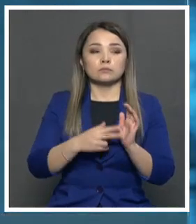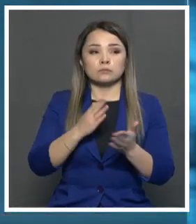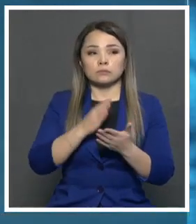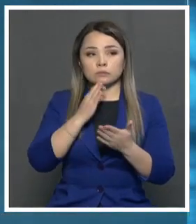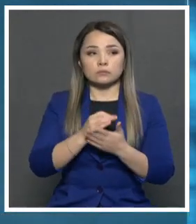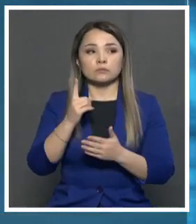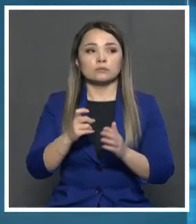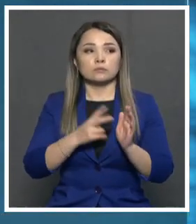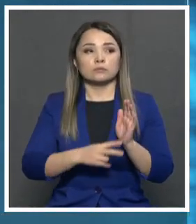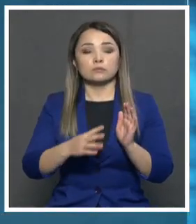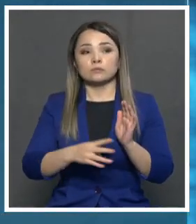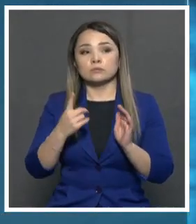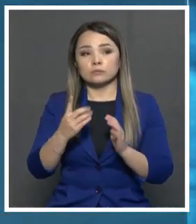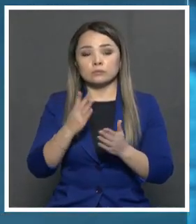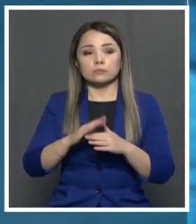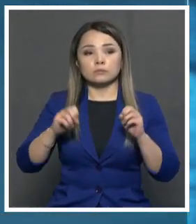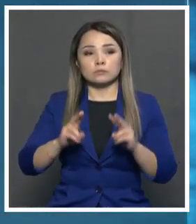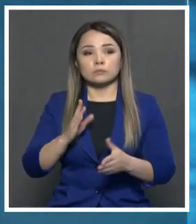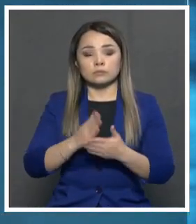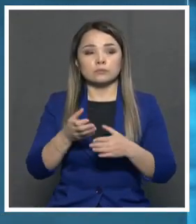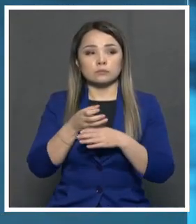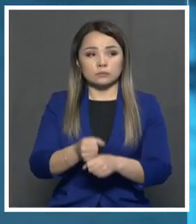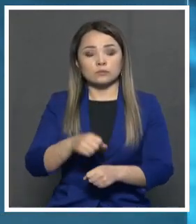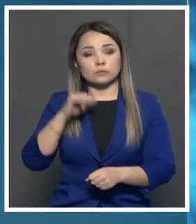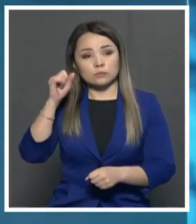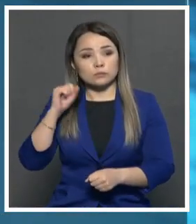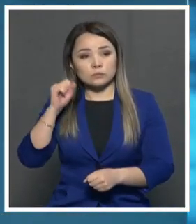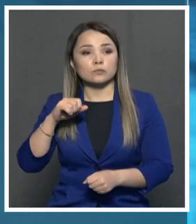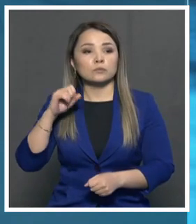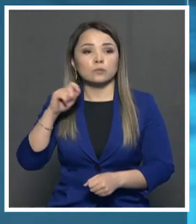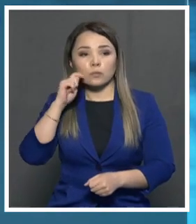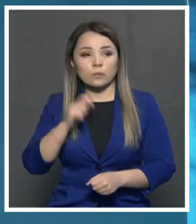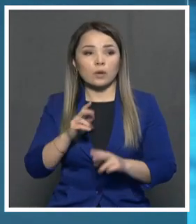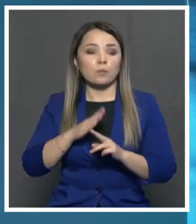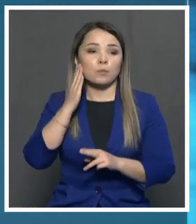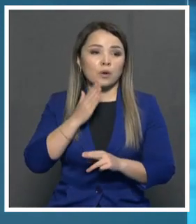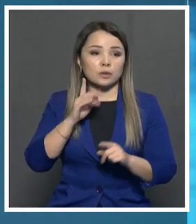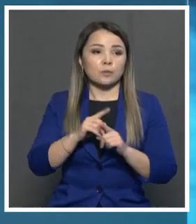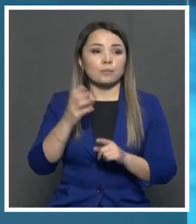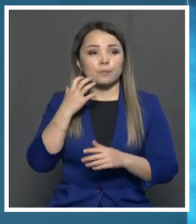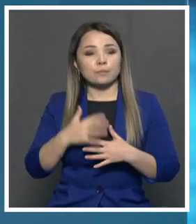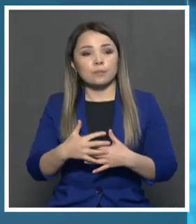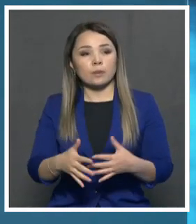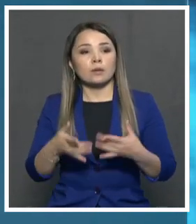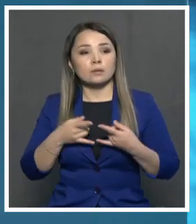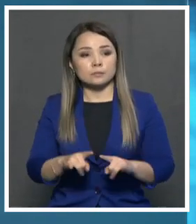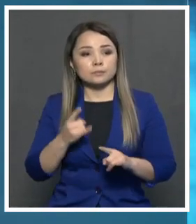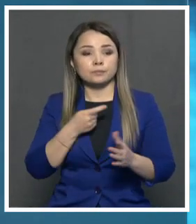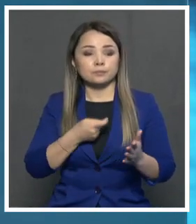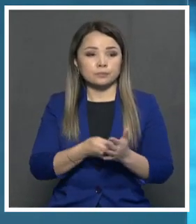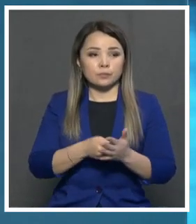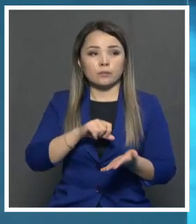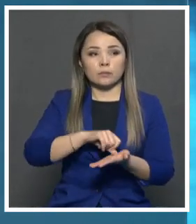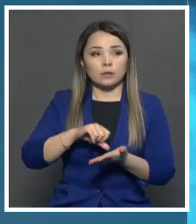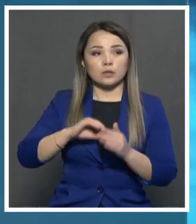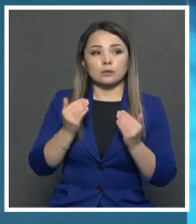кейін 191 мамандыққа қысқарды. Өзбекстан мен Украинада мұндай тізім толығымен жойылған. Молдовада тек жүкті, босанған немесе бала емізетін әйелдерге